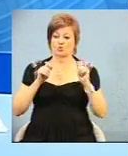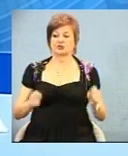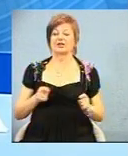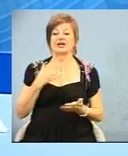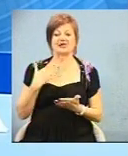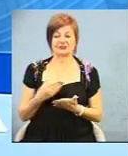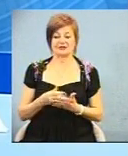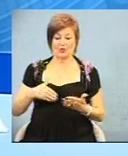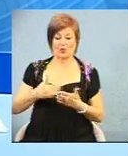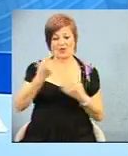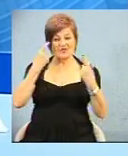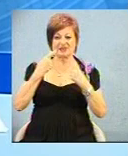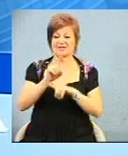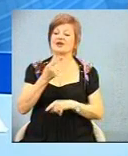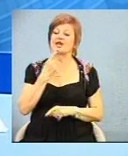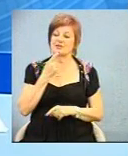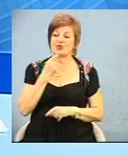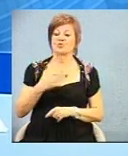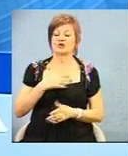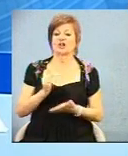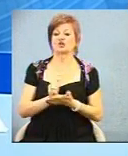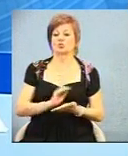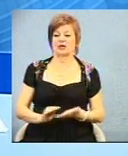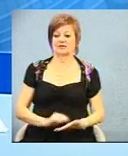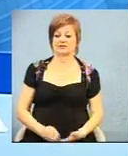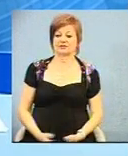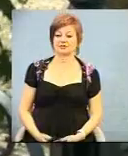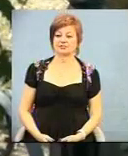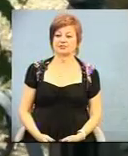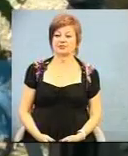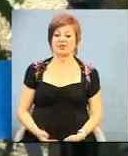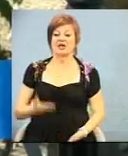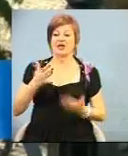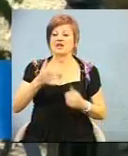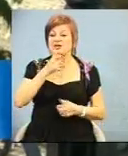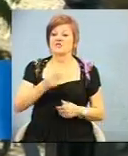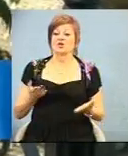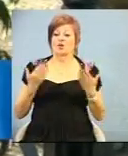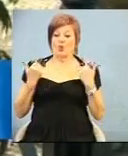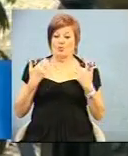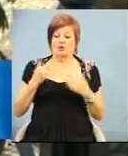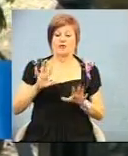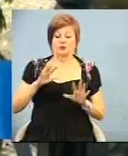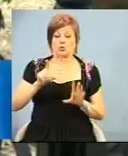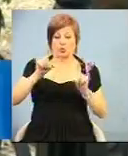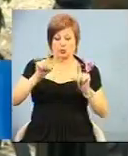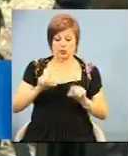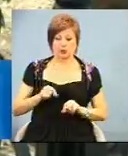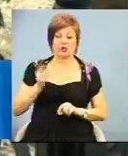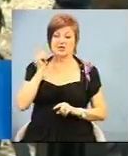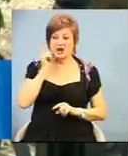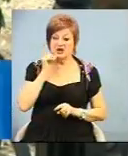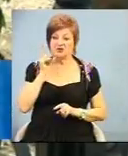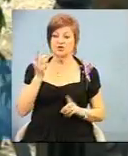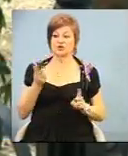дітище. Нову технологію випробувала Кристина Корінець. Якщо під час відпочинку ваш мобільний пристрій розрядився,